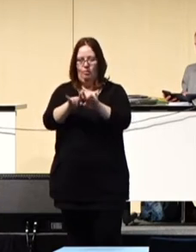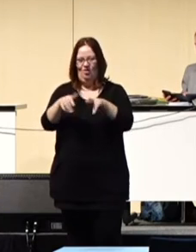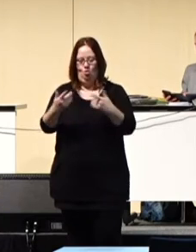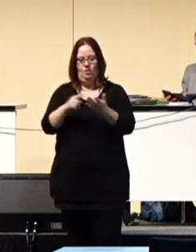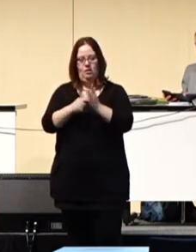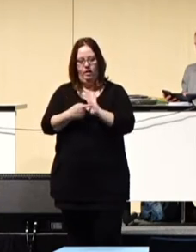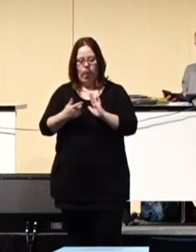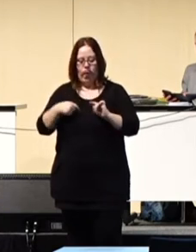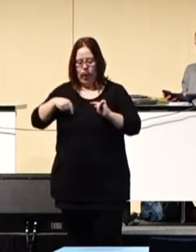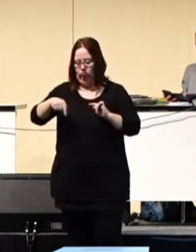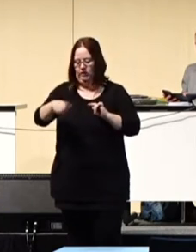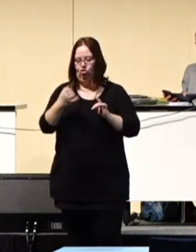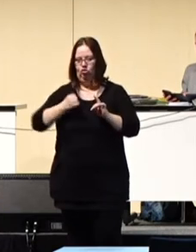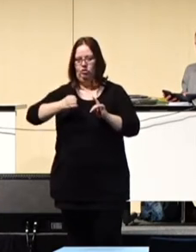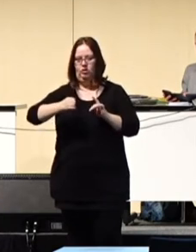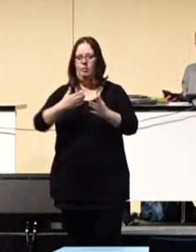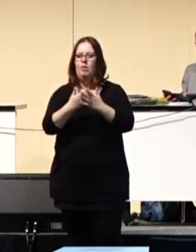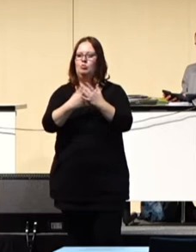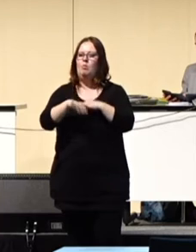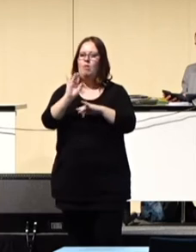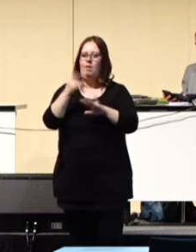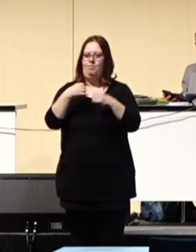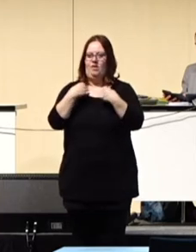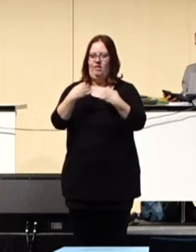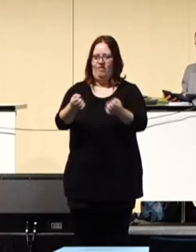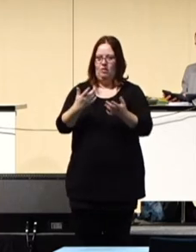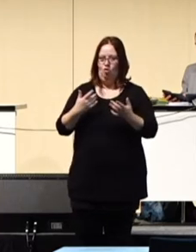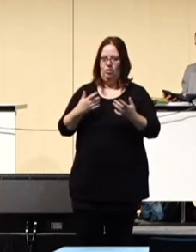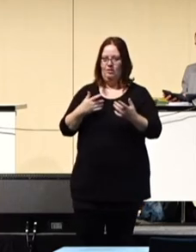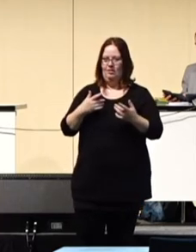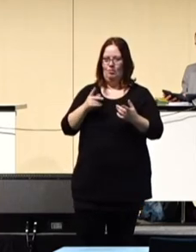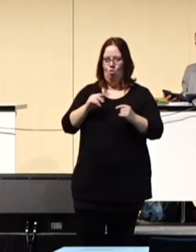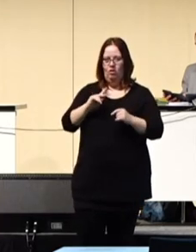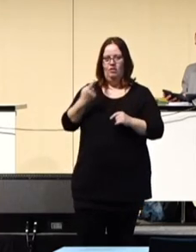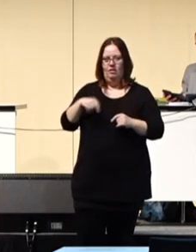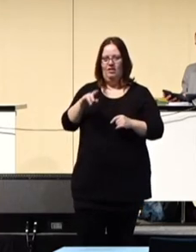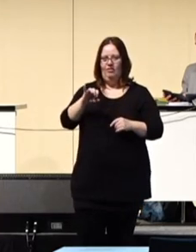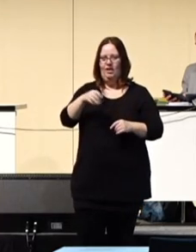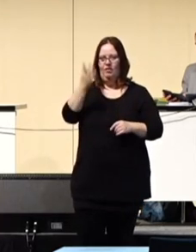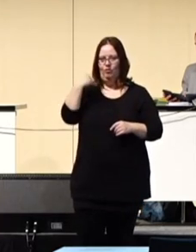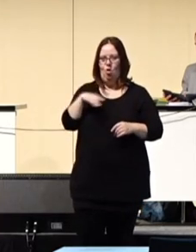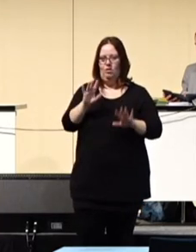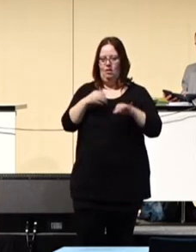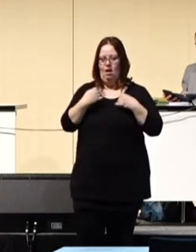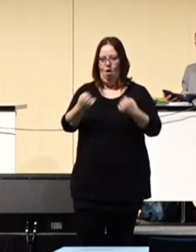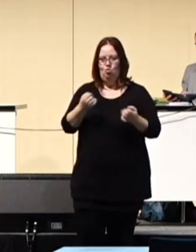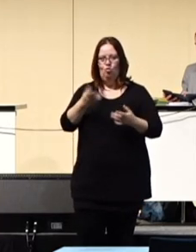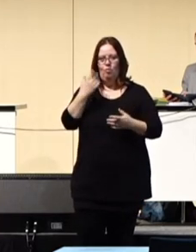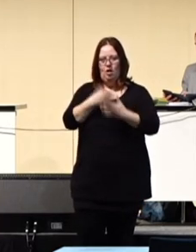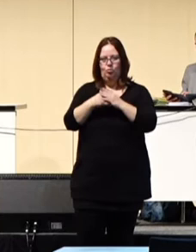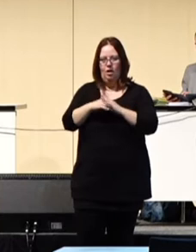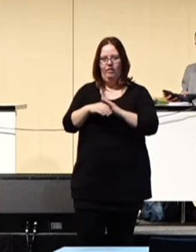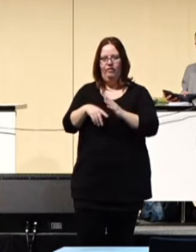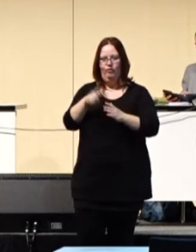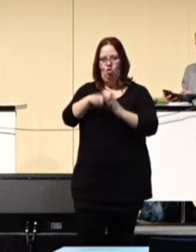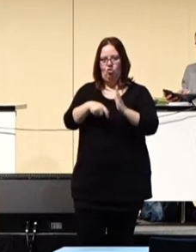zeigen, beim Fahrzeugführer, dem man die Eignung zum Führen von Fahrzeugen abspricht, kann man mit